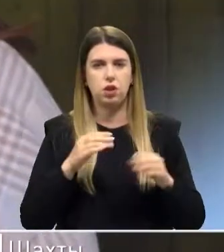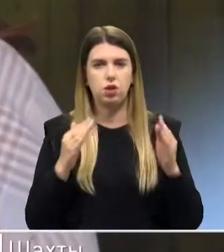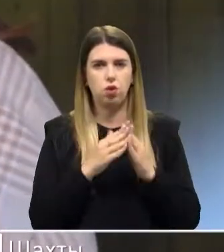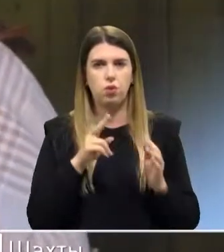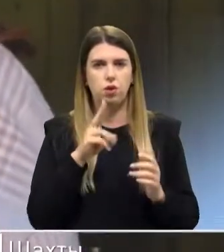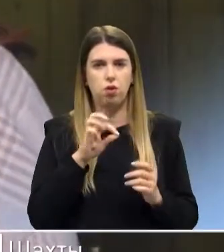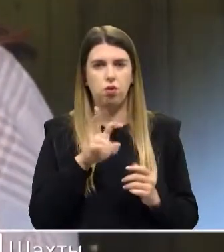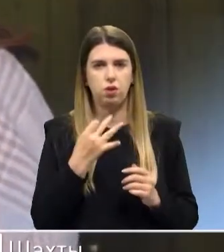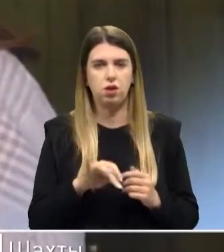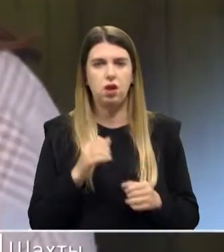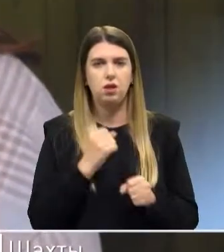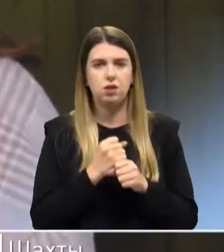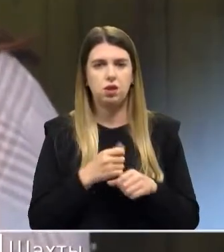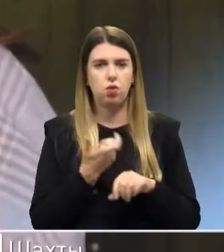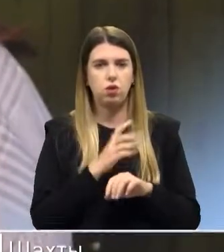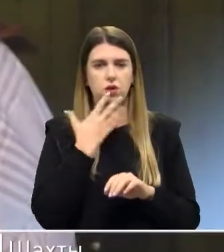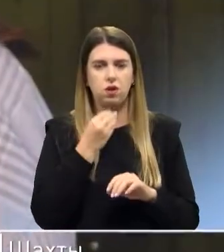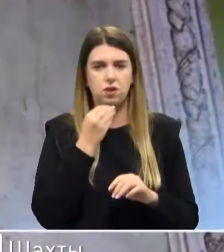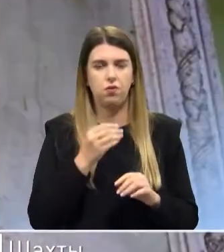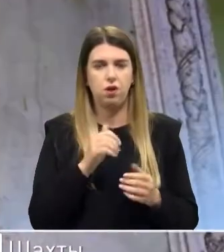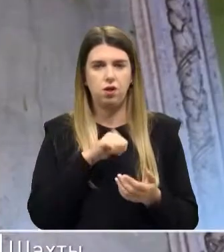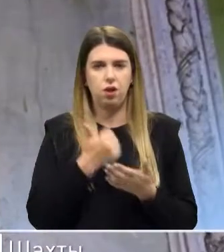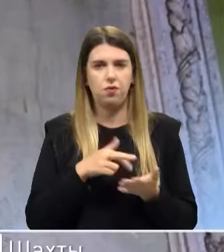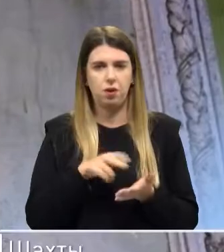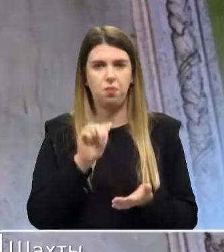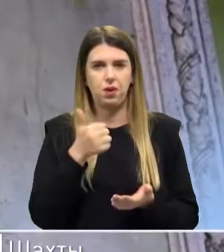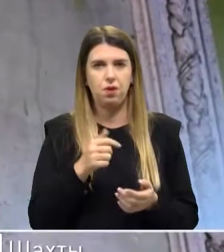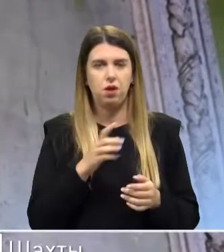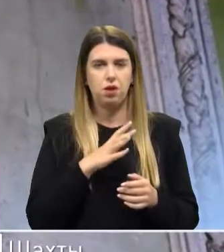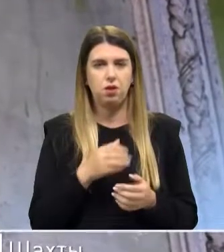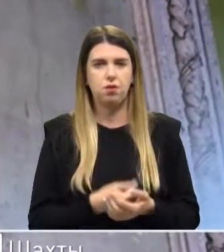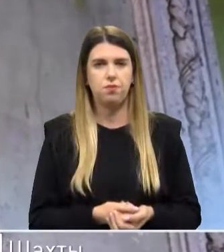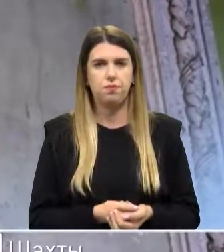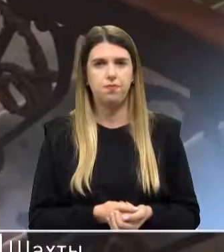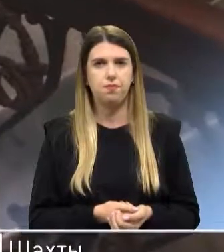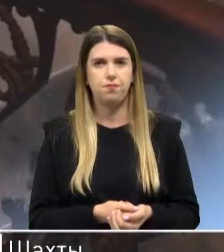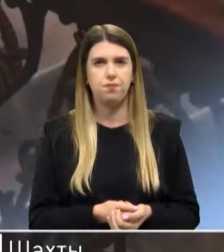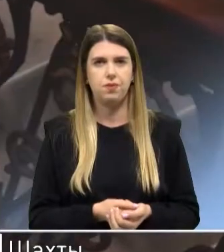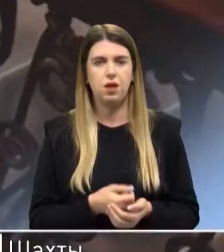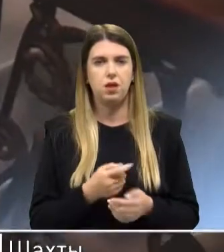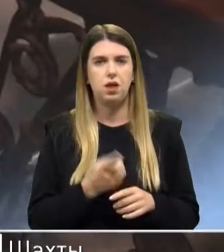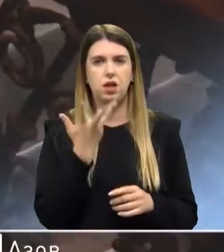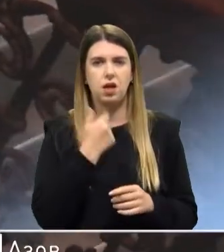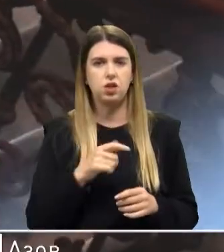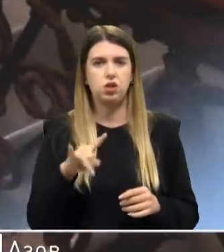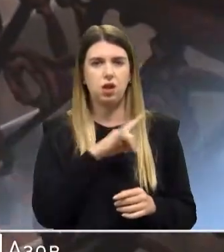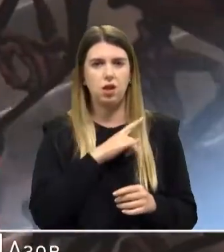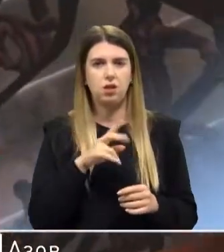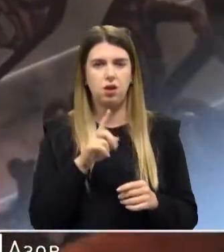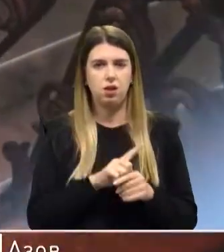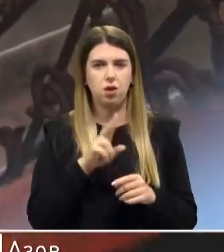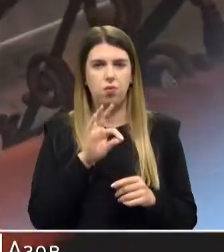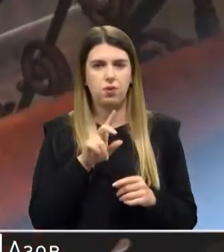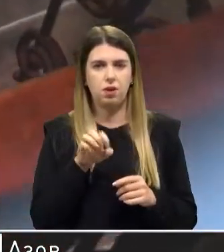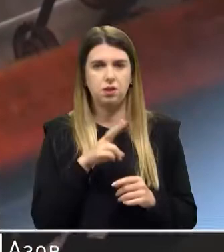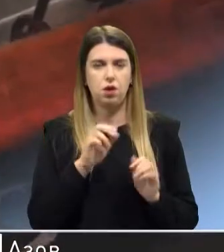да, сделать там красивую парадную – это было обычным явлением. Чем ярче, наряднее парадная, тем,